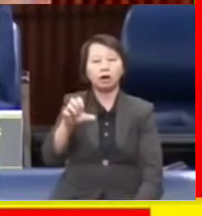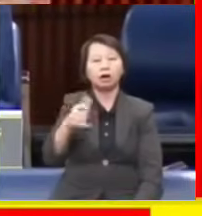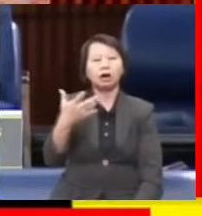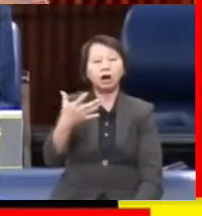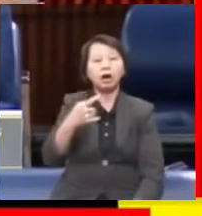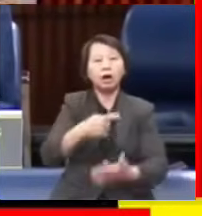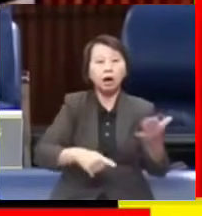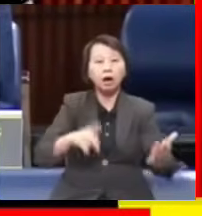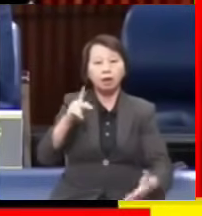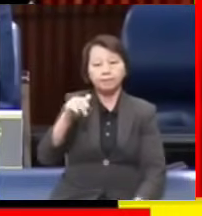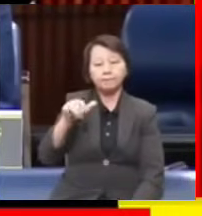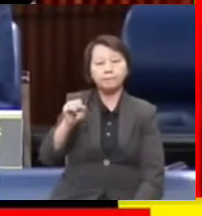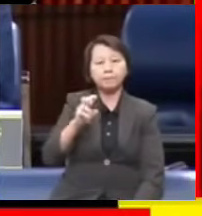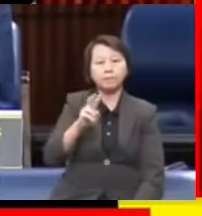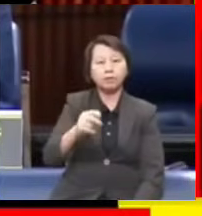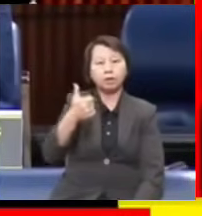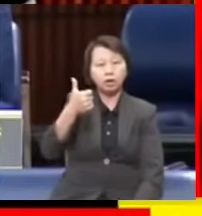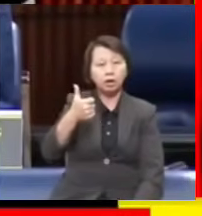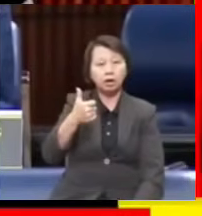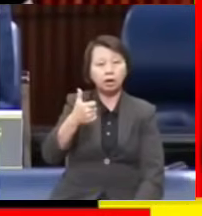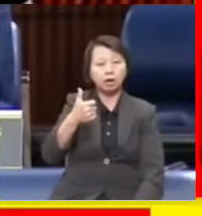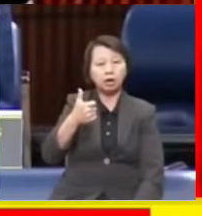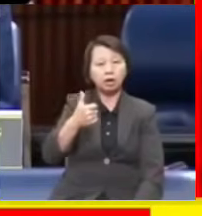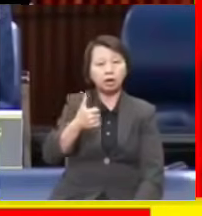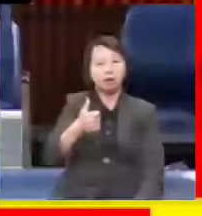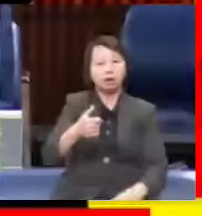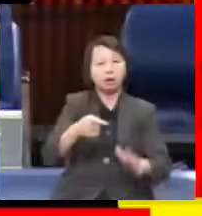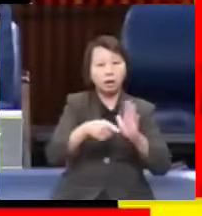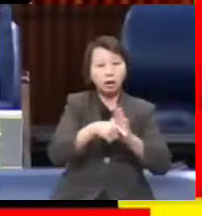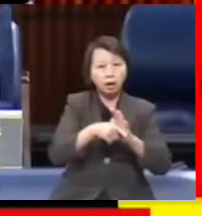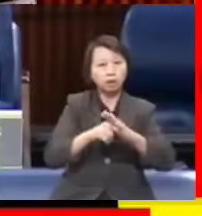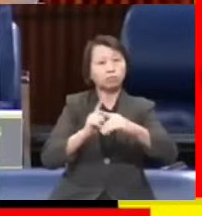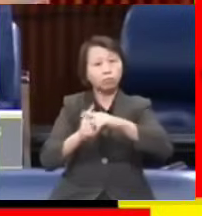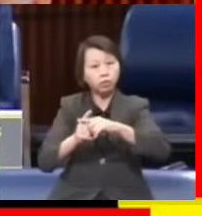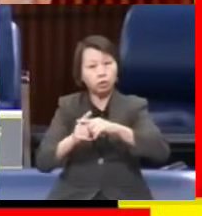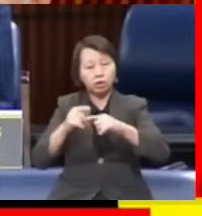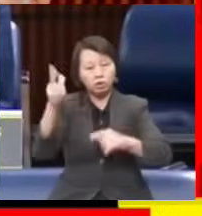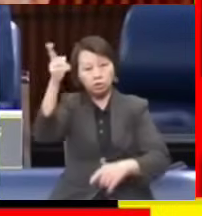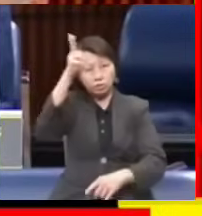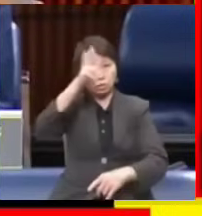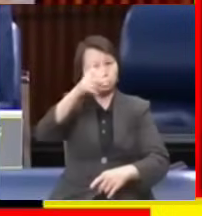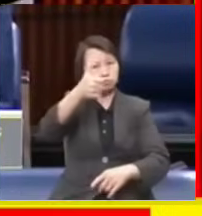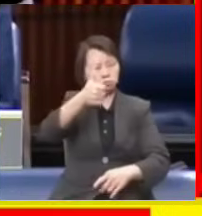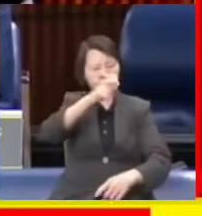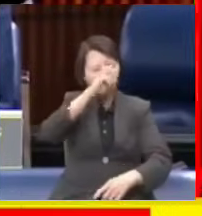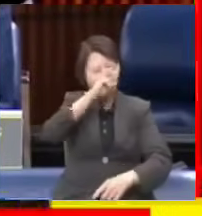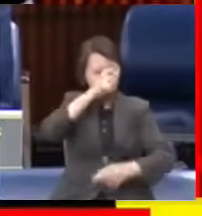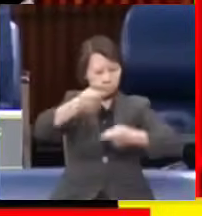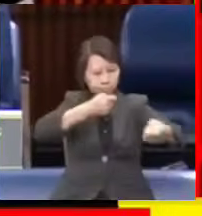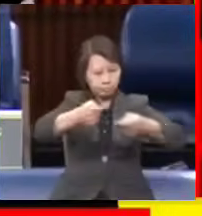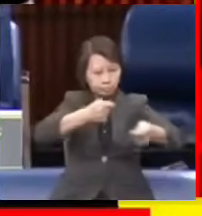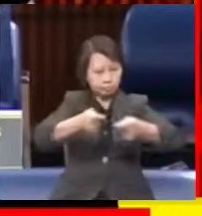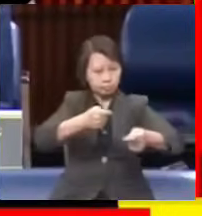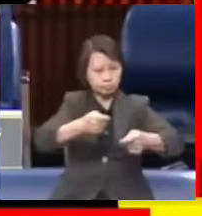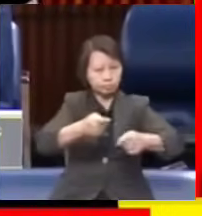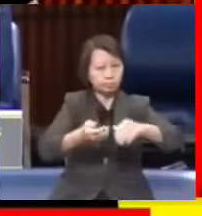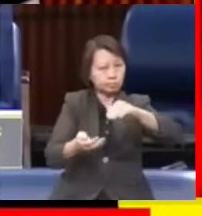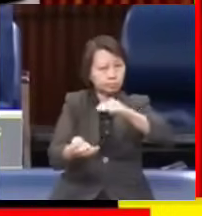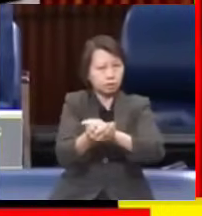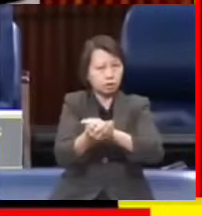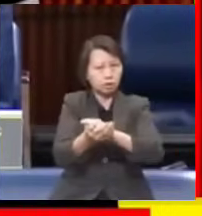Apakah kesan-kesan positif kejayaan Malaysia bertegas dengan isu tata kelola dan rasuah yang